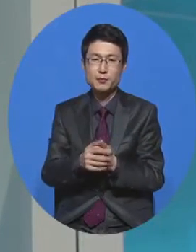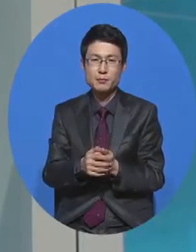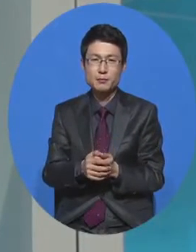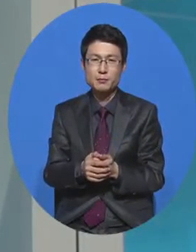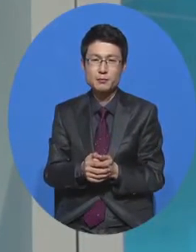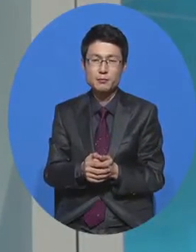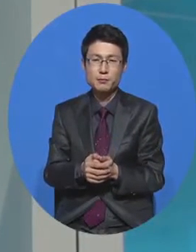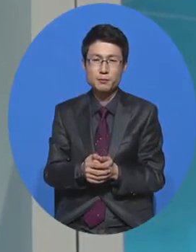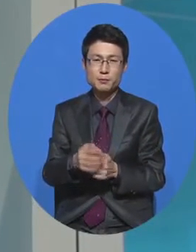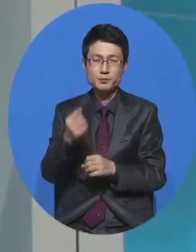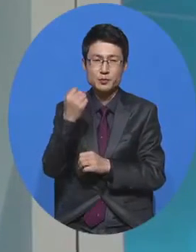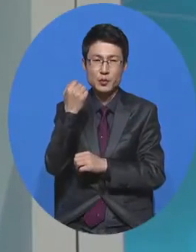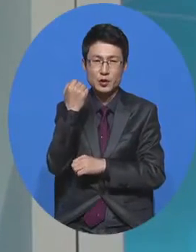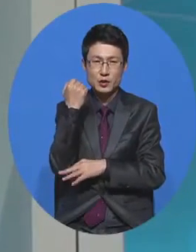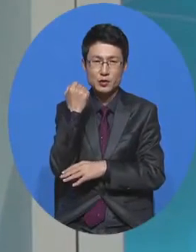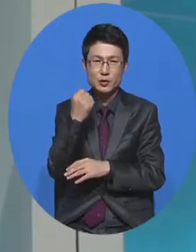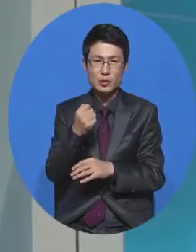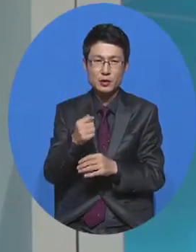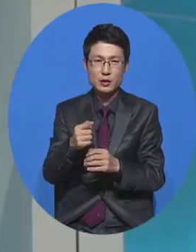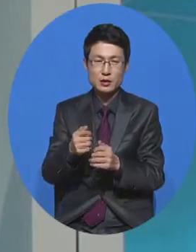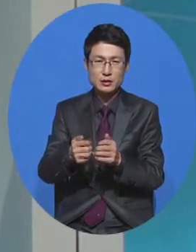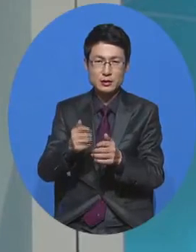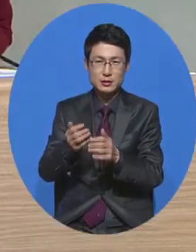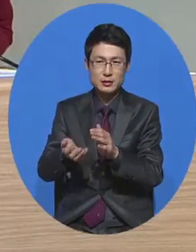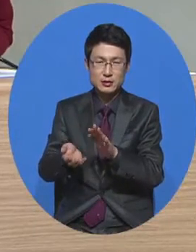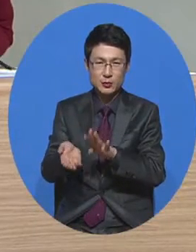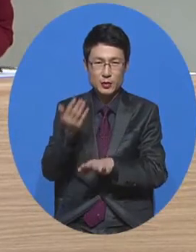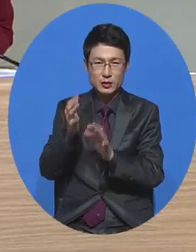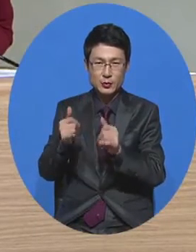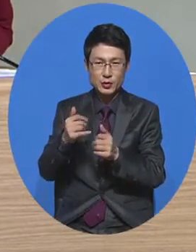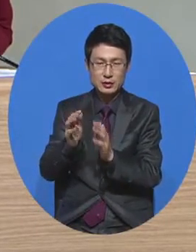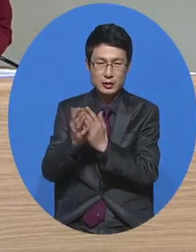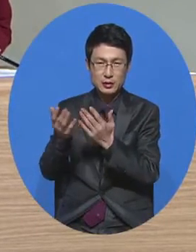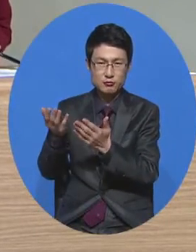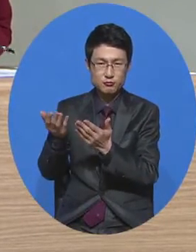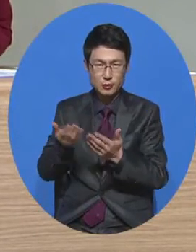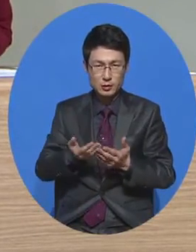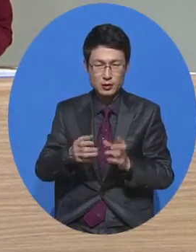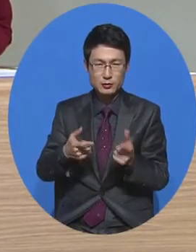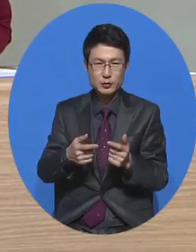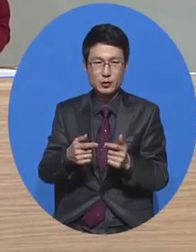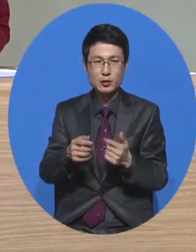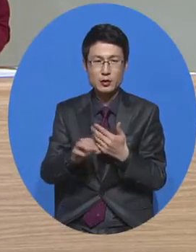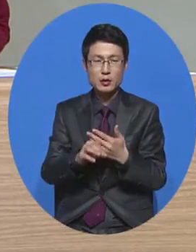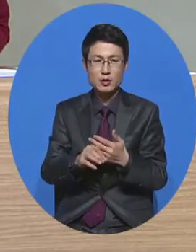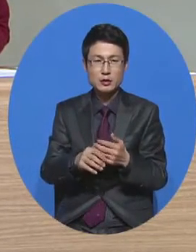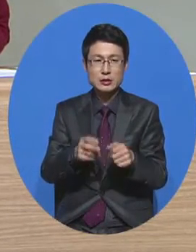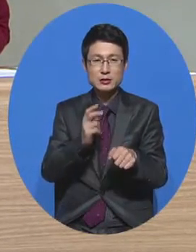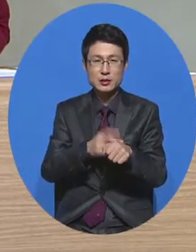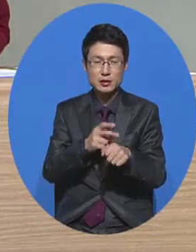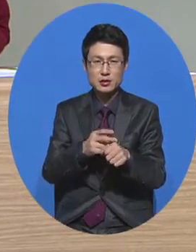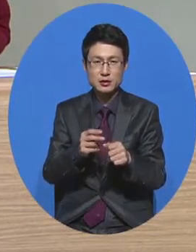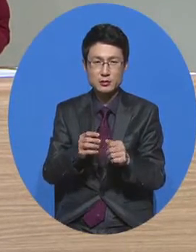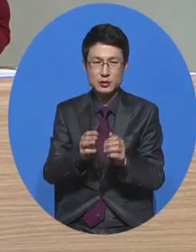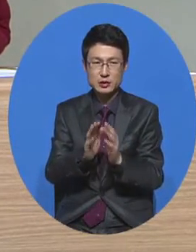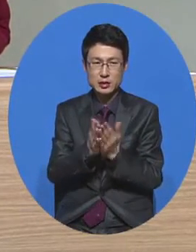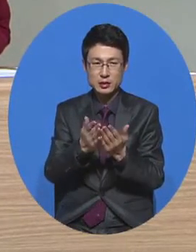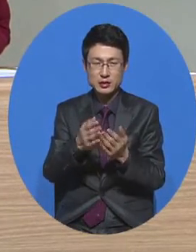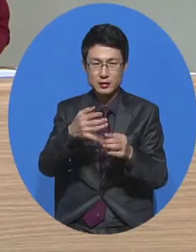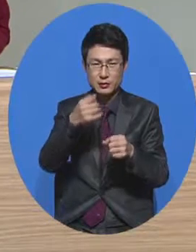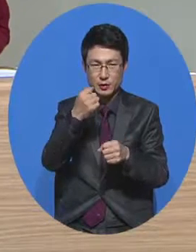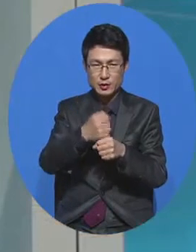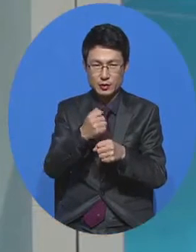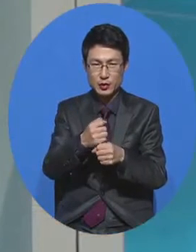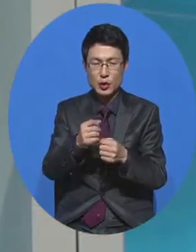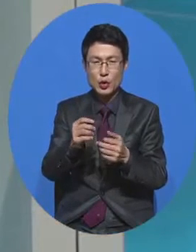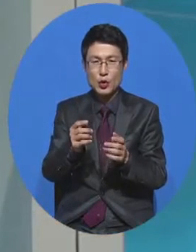기존의 선배들의 교과서 를 눌려 받는 다던가 아니면 뭐 교사들이 교과서 를 편집해서 보조 교제를